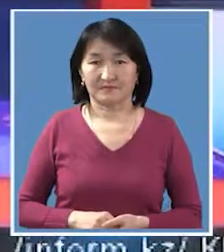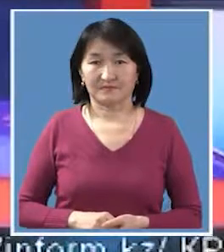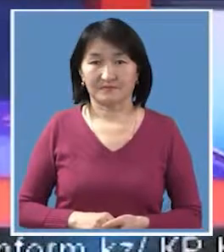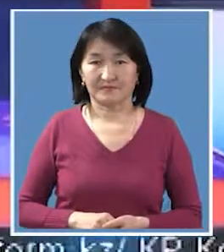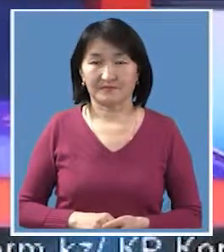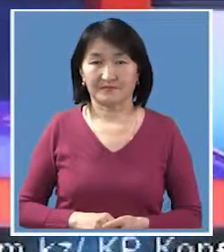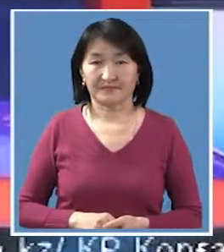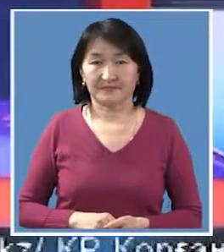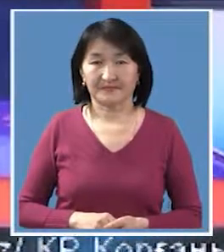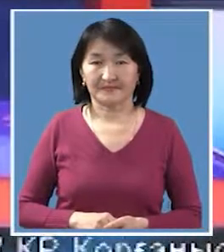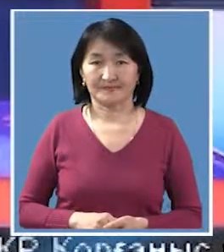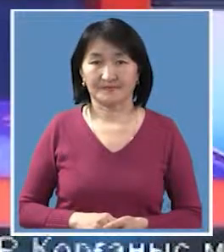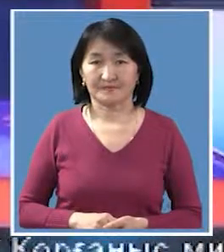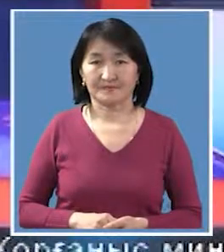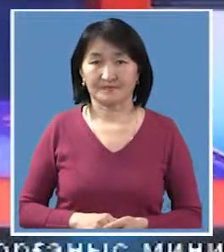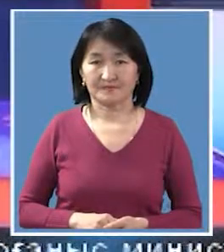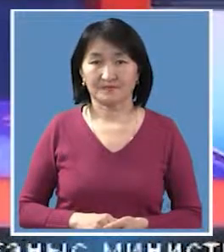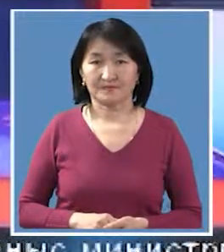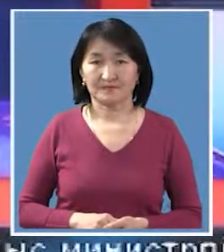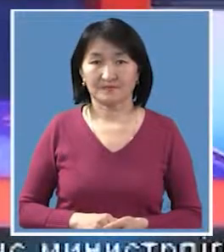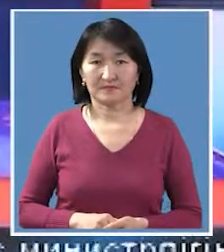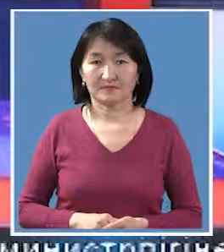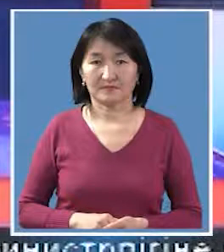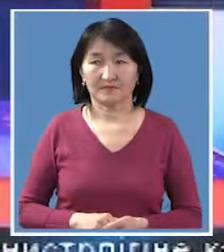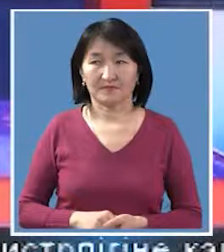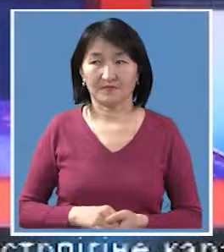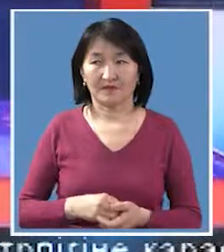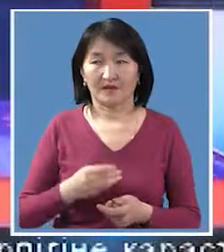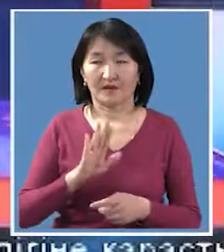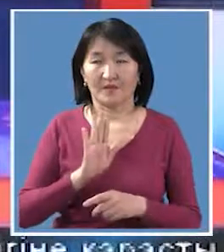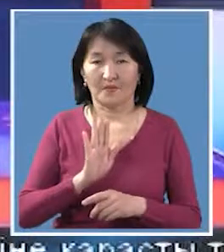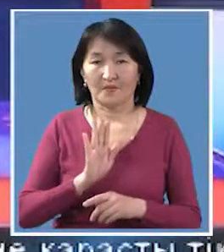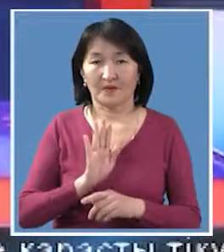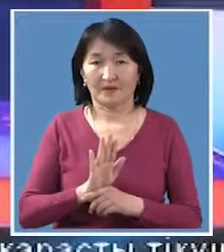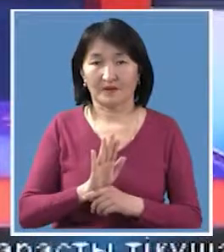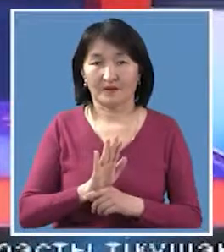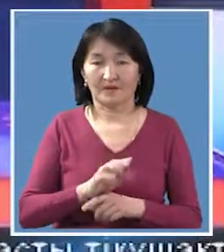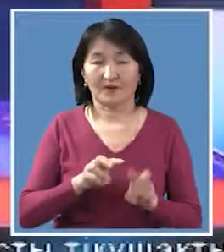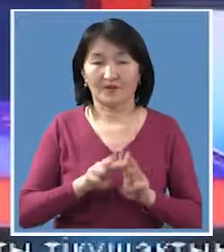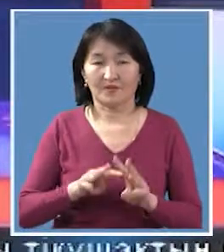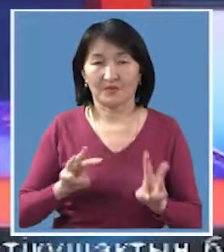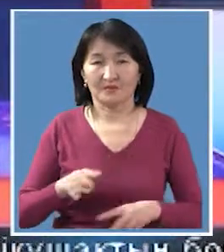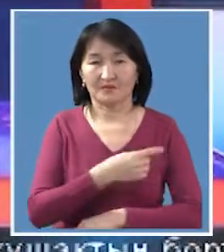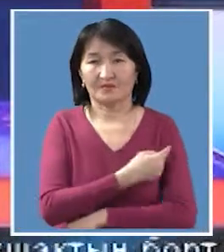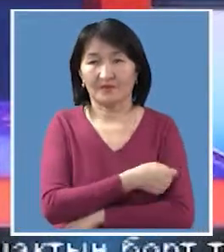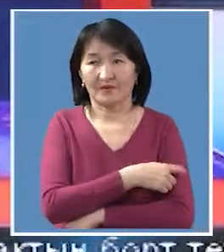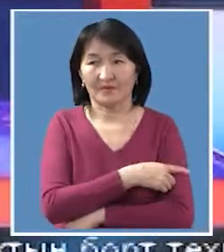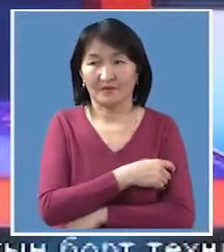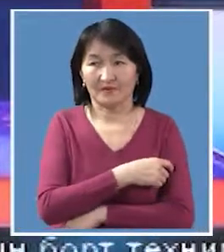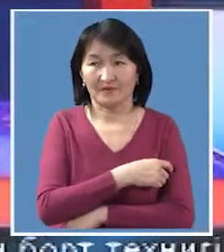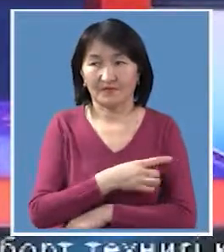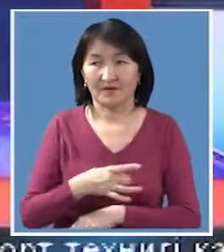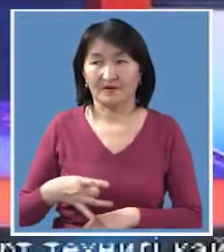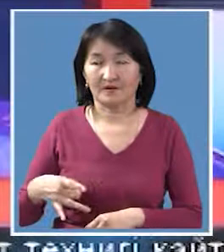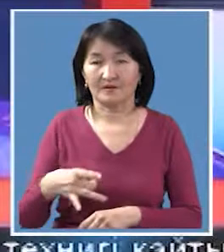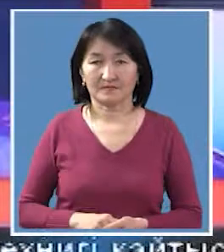Мемлекеттік сатып алу ісі ел экономикасының драйвері деуге толық негіз бар. Алайда бұл салада да сыбайлық жемқорлыққа жол берілуде.